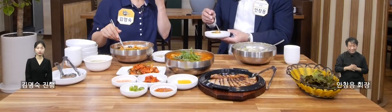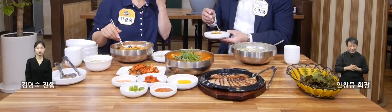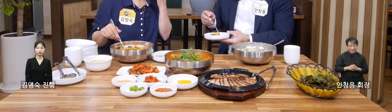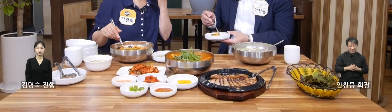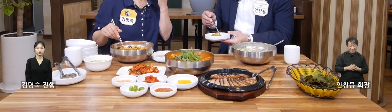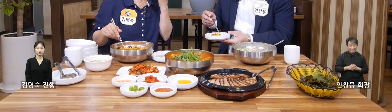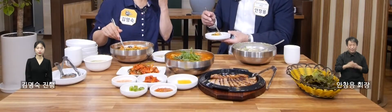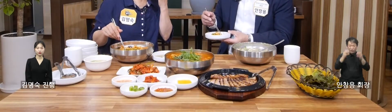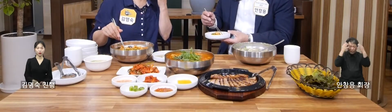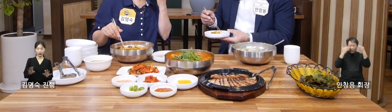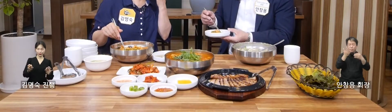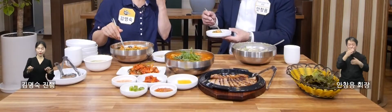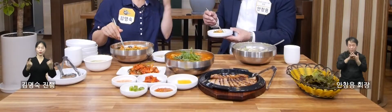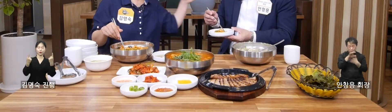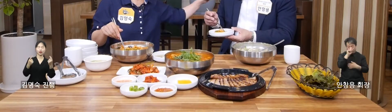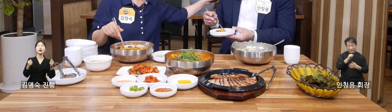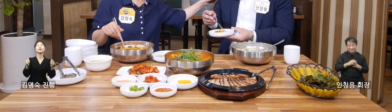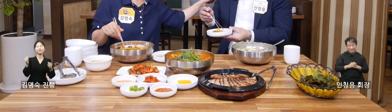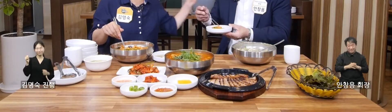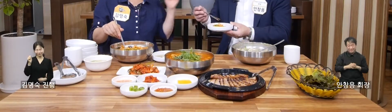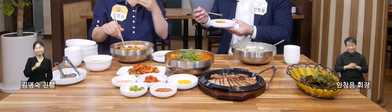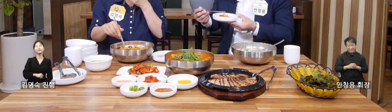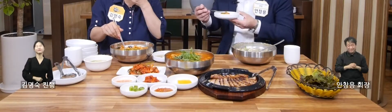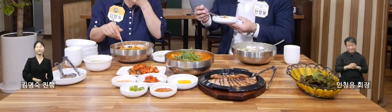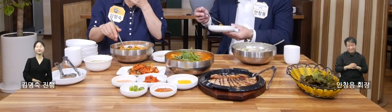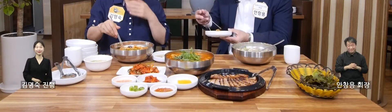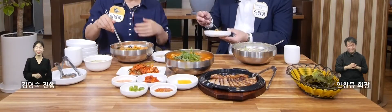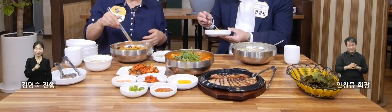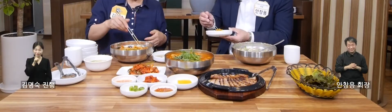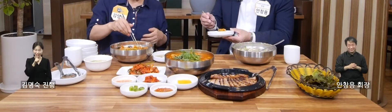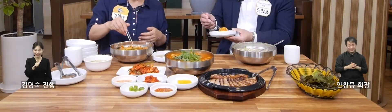여름에 동시에 먹게 좋고. 나오면 하는 거 있죠. 찌찌뽕.